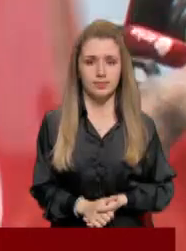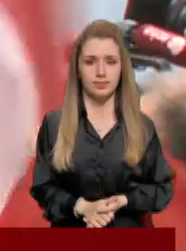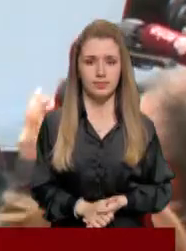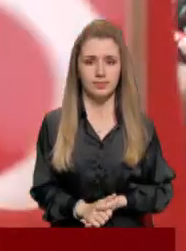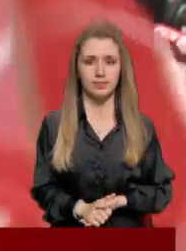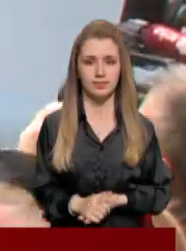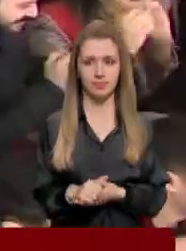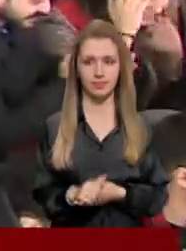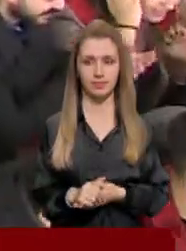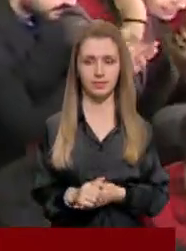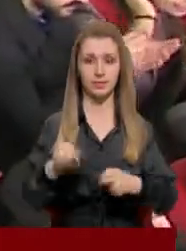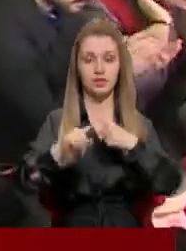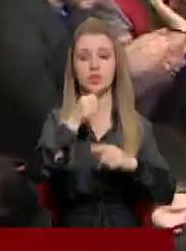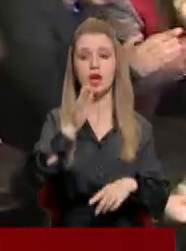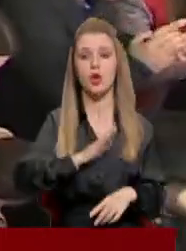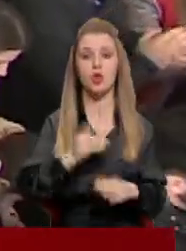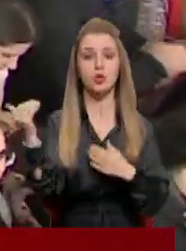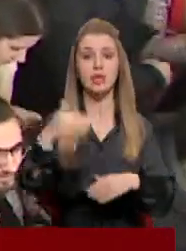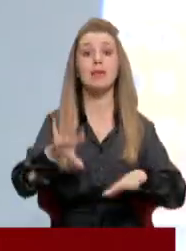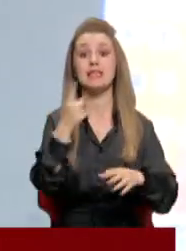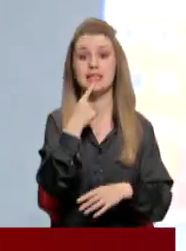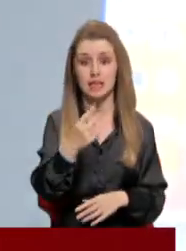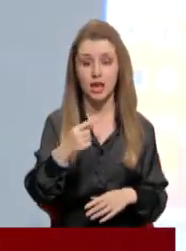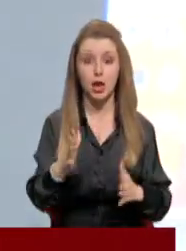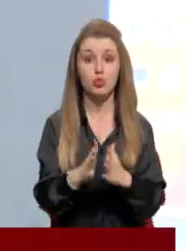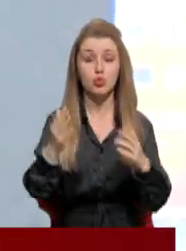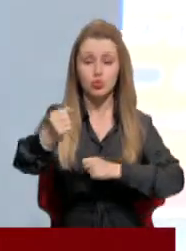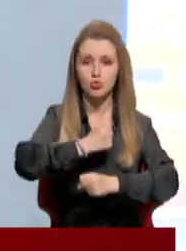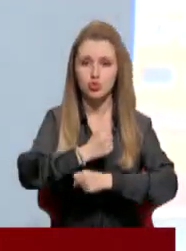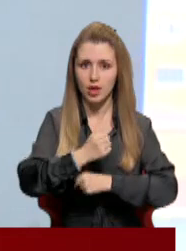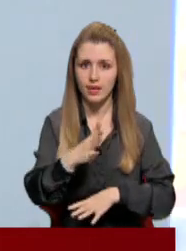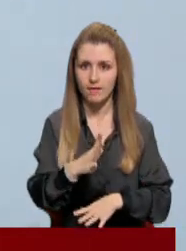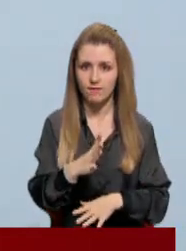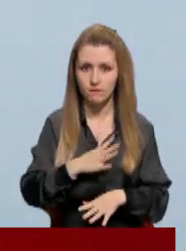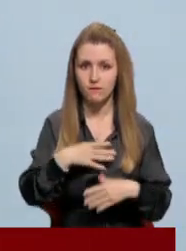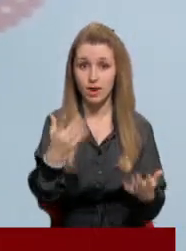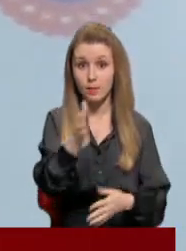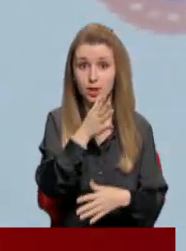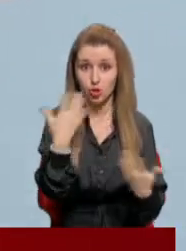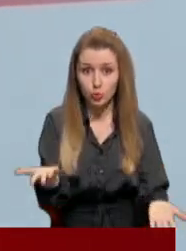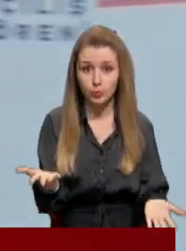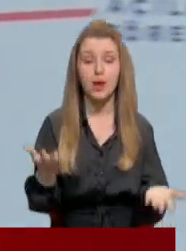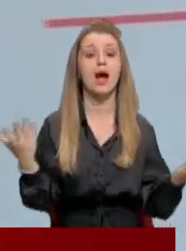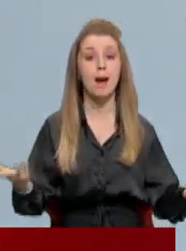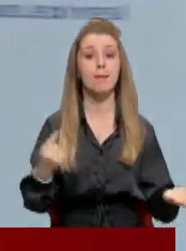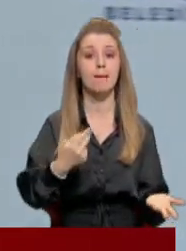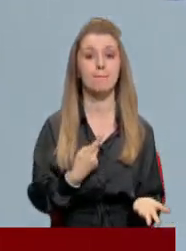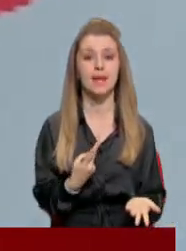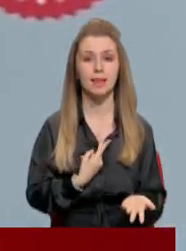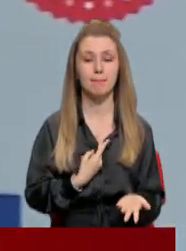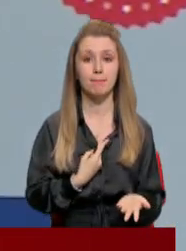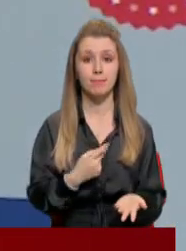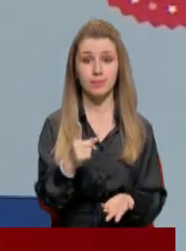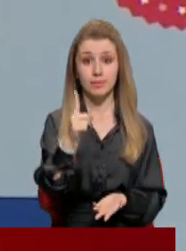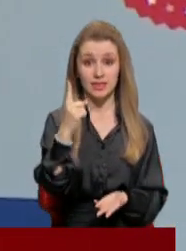Güzel bir fotoğraf değil mi? Kılıçdaroğlu gelmesin diye büyük mücadeleler verdiklerini de biliyorum. Ama benim